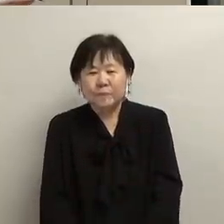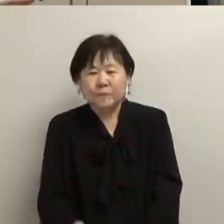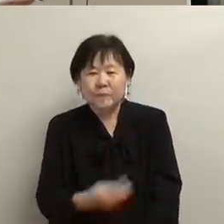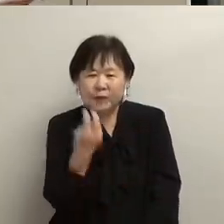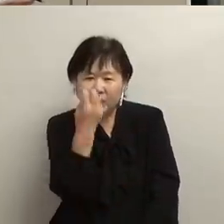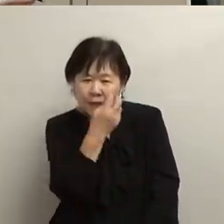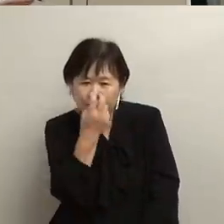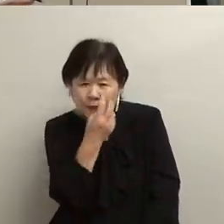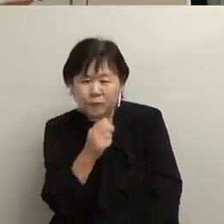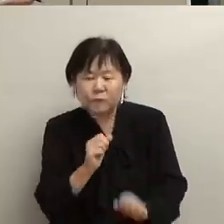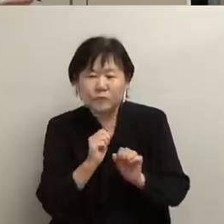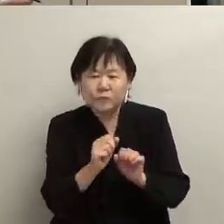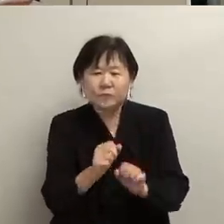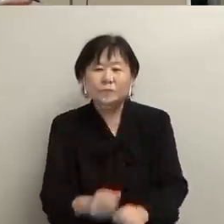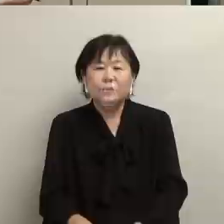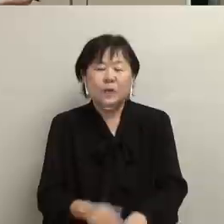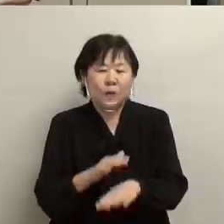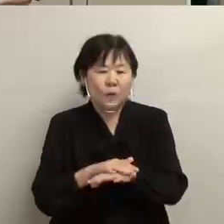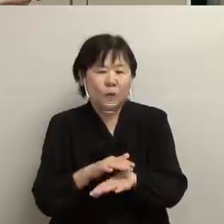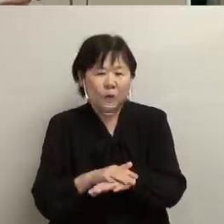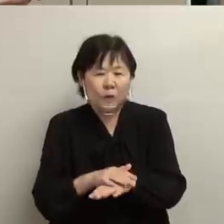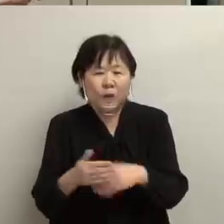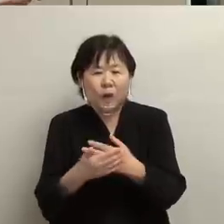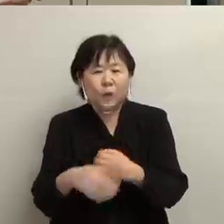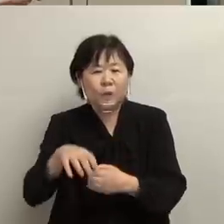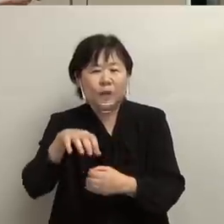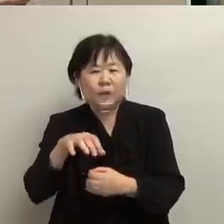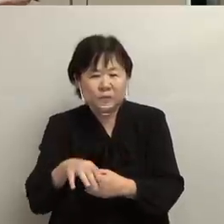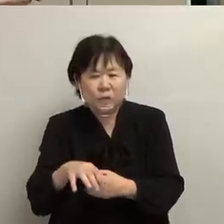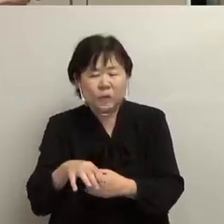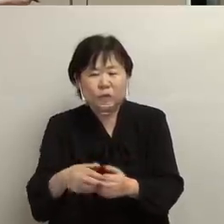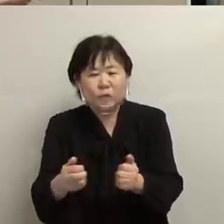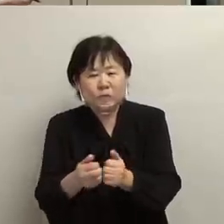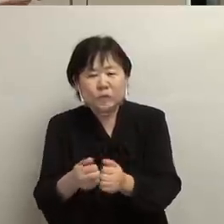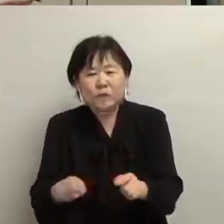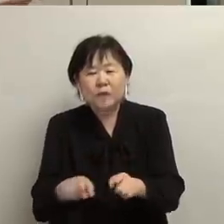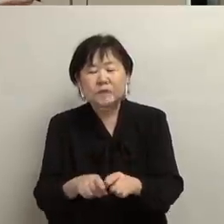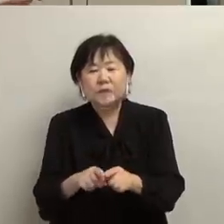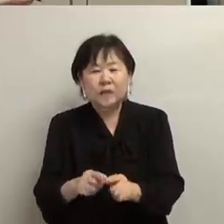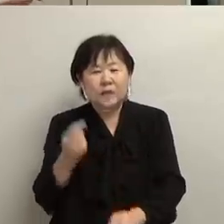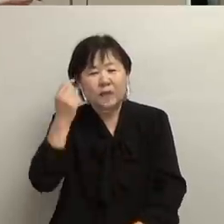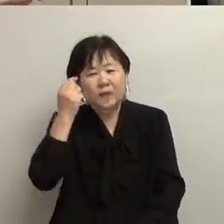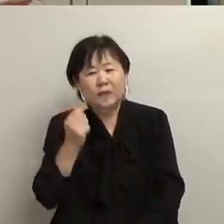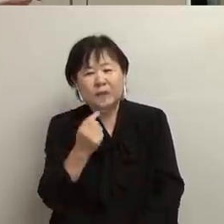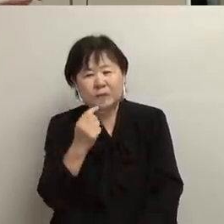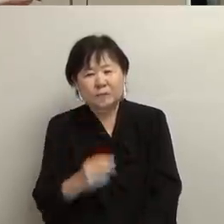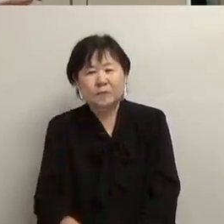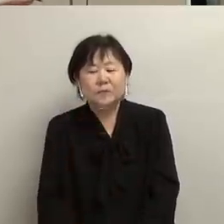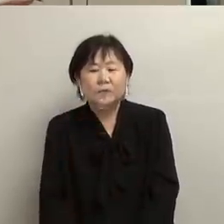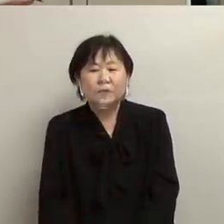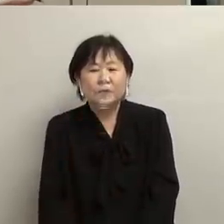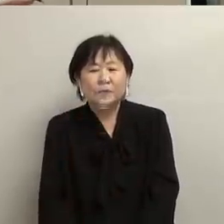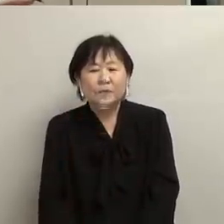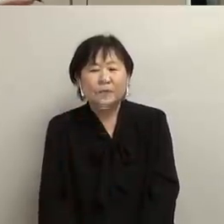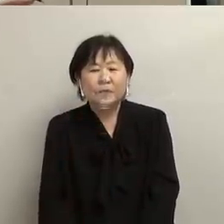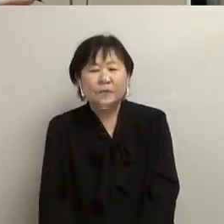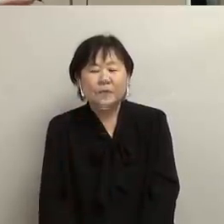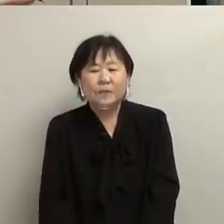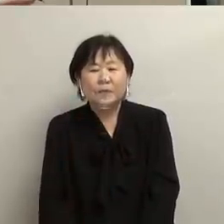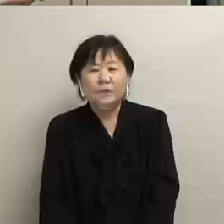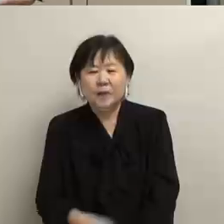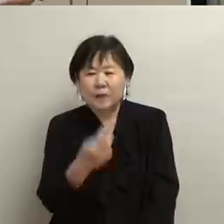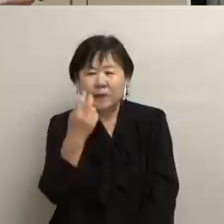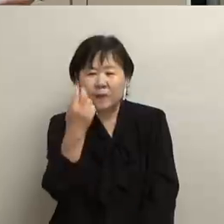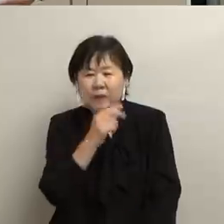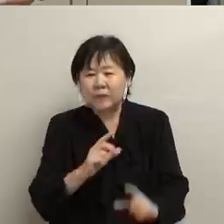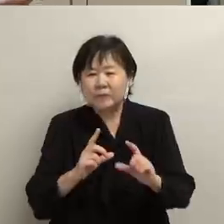させていただくとかまあ色々ちょっと方法はカンカンの保健所ともいろいろ相談しながら考えてどうでございましてえっとしっかりとこれ掲載率